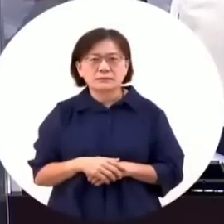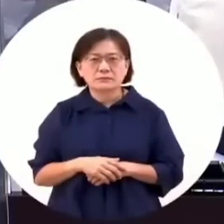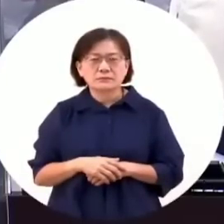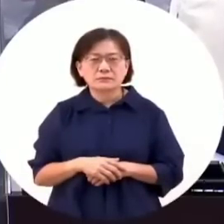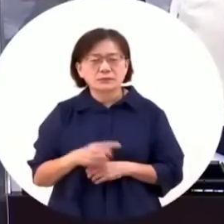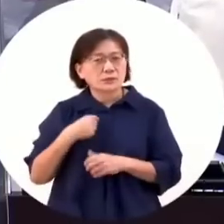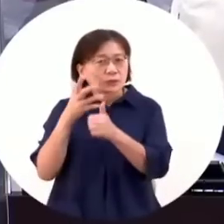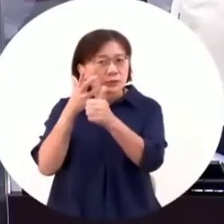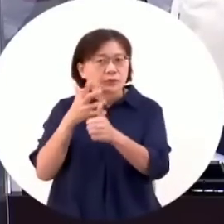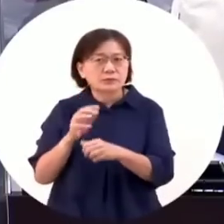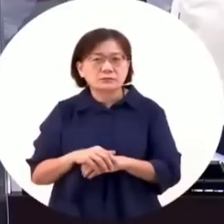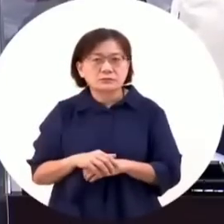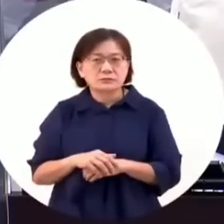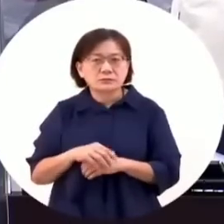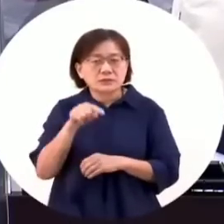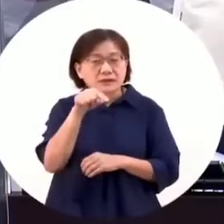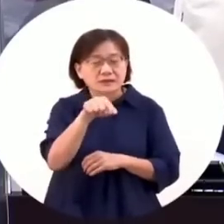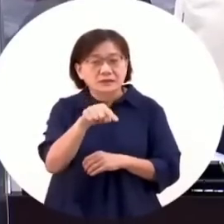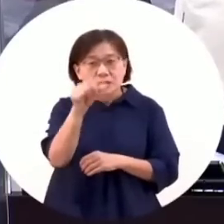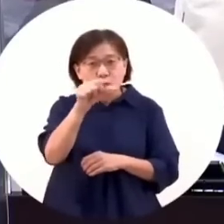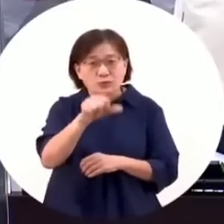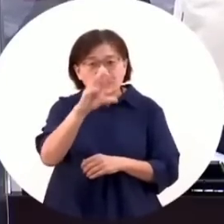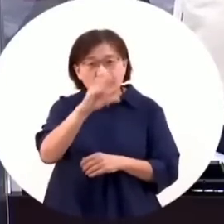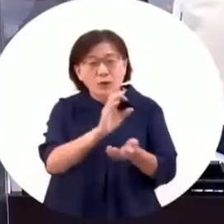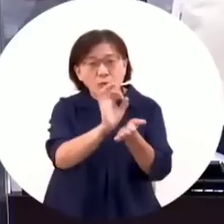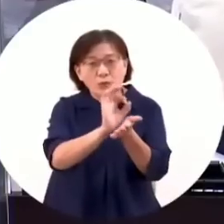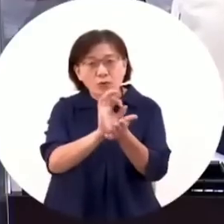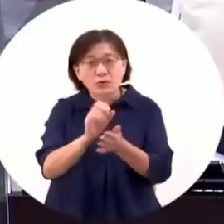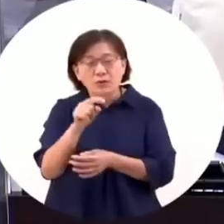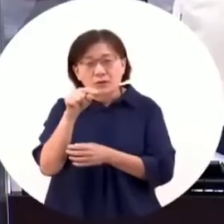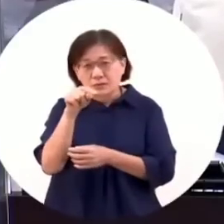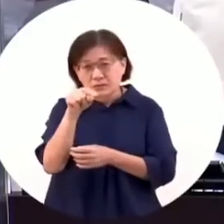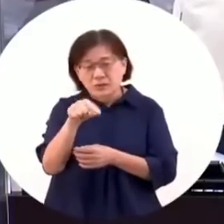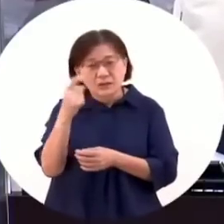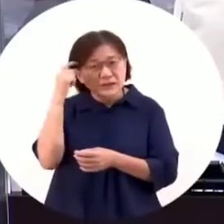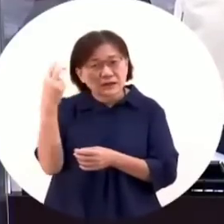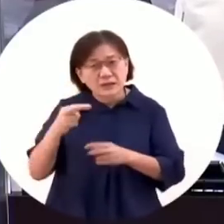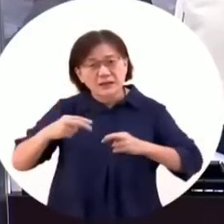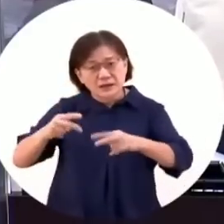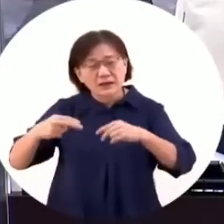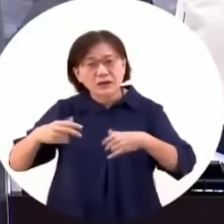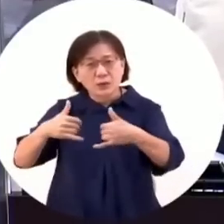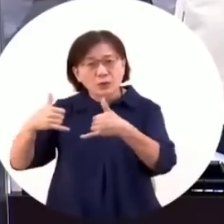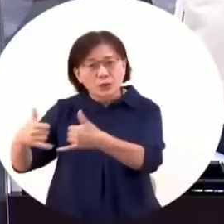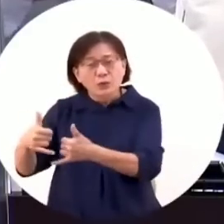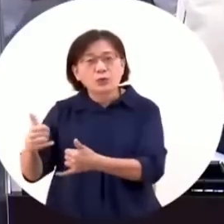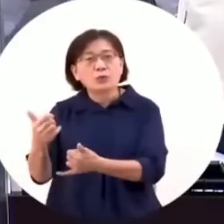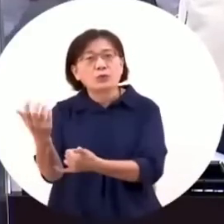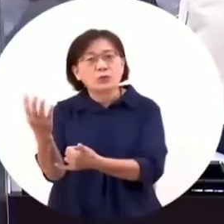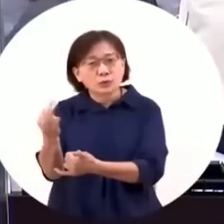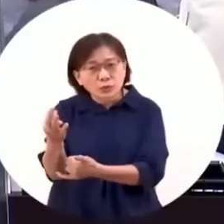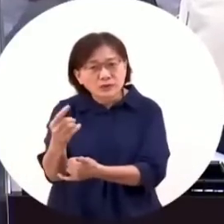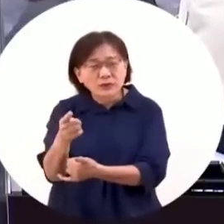我问你啦，你这场我搁赚5000万落去啦？你偌济钱啦？你偌济票会假啦？你讲我听啦？啊，